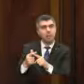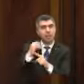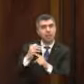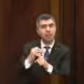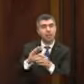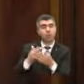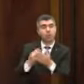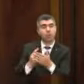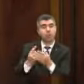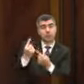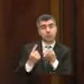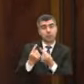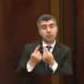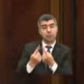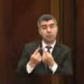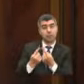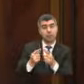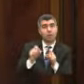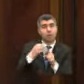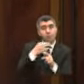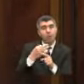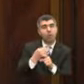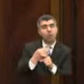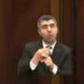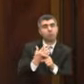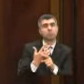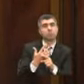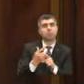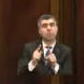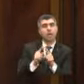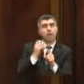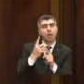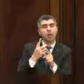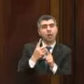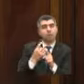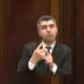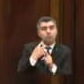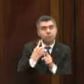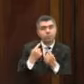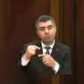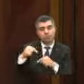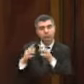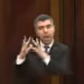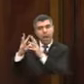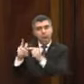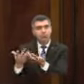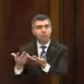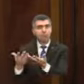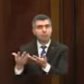العمومية هي مقاربة أرثوذكسية فيها عجز محدد في رقم واقفين فيه ما قديناش نبعدوا